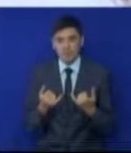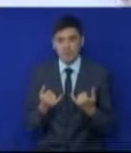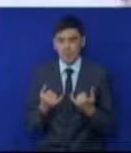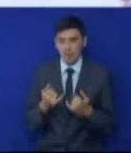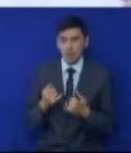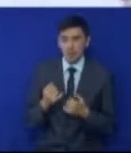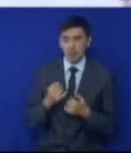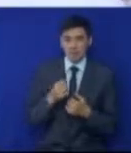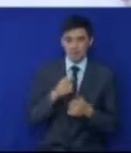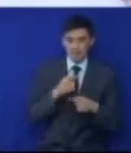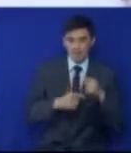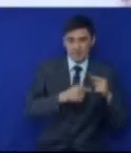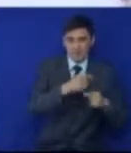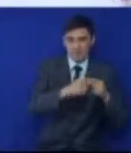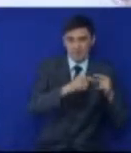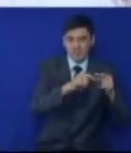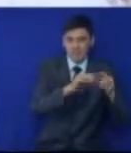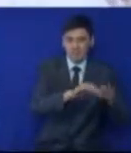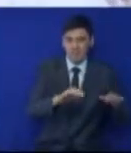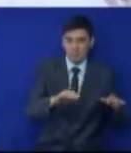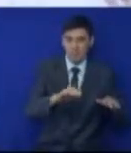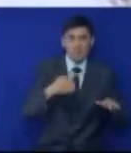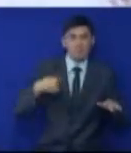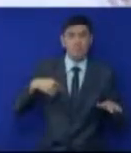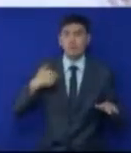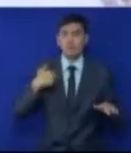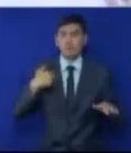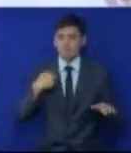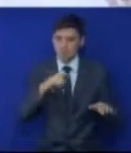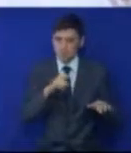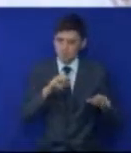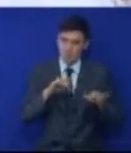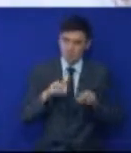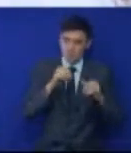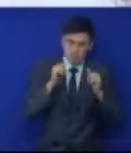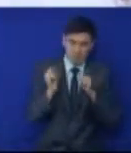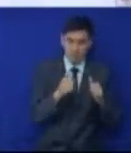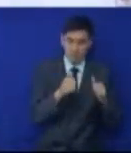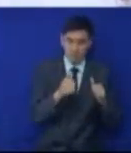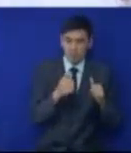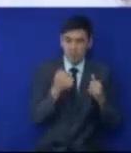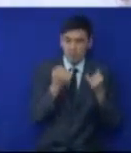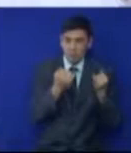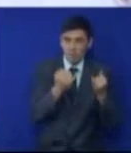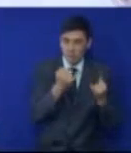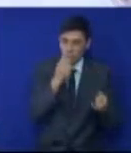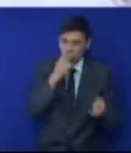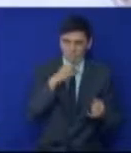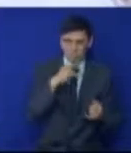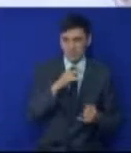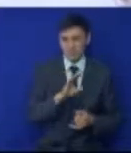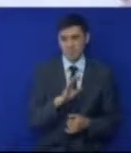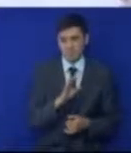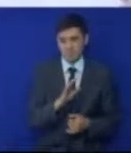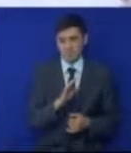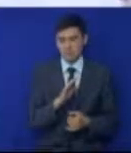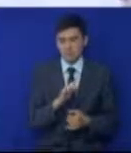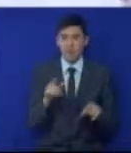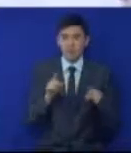артта қалған ұрпақтарына тек қана тілейтініміз, жақсылық ешқашан жаманда көрмеміз, осындай жақсылықта кездесе